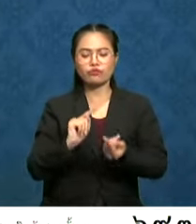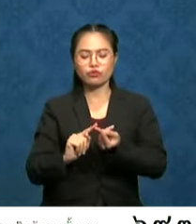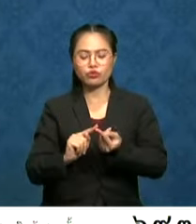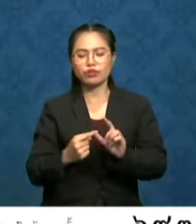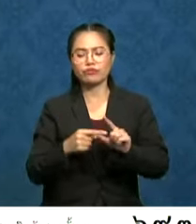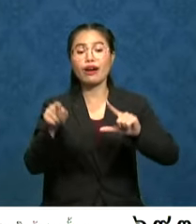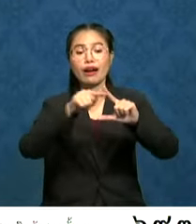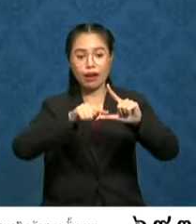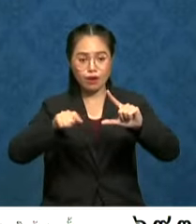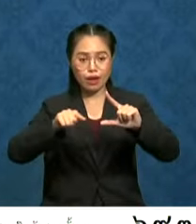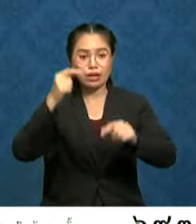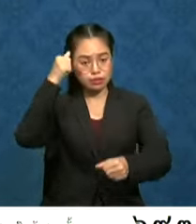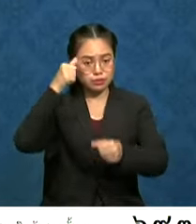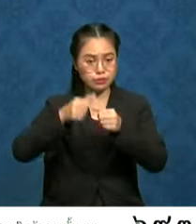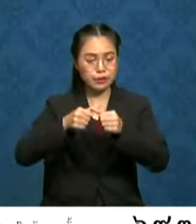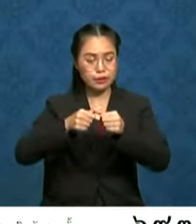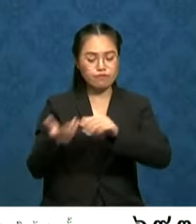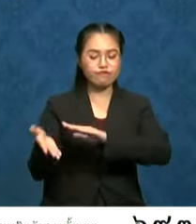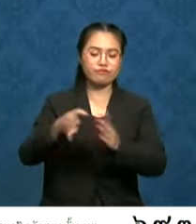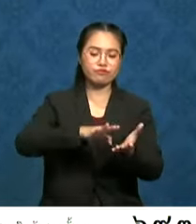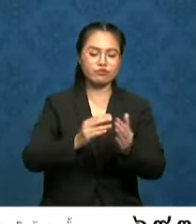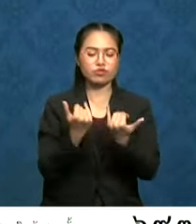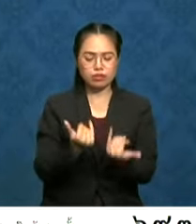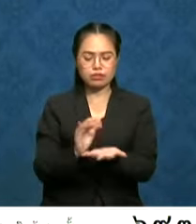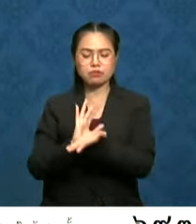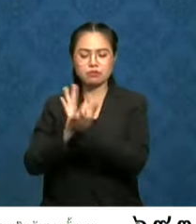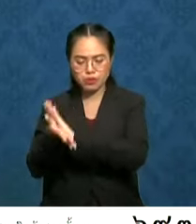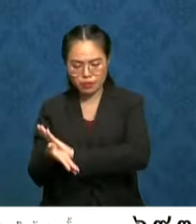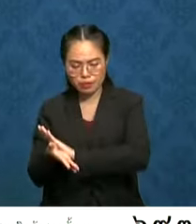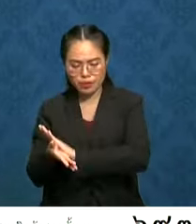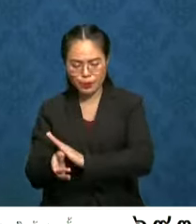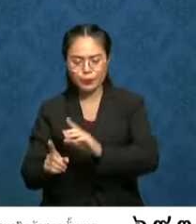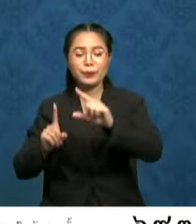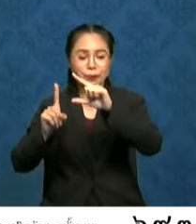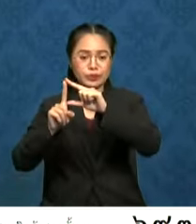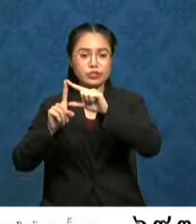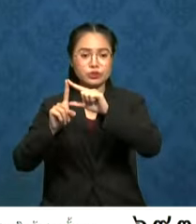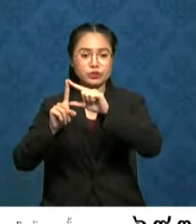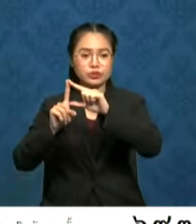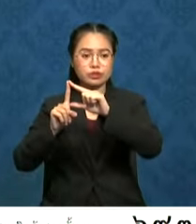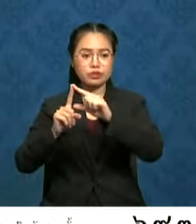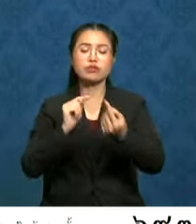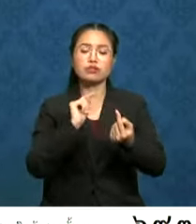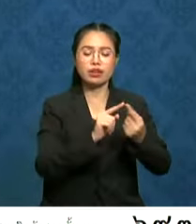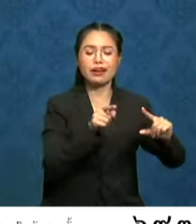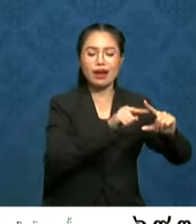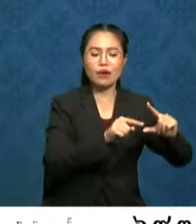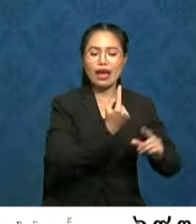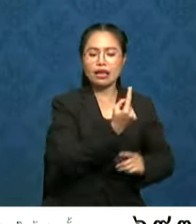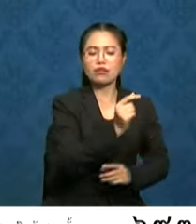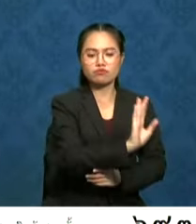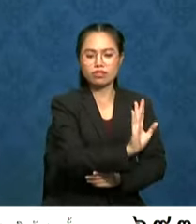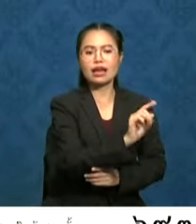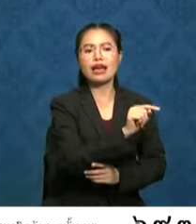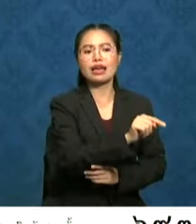ไกลที่วันนี้กลายมาเป็นพรรคประชาชนทุกท่านครับเรื่องนี้ไม่ใช่พรรคก้าวไกเท่านั้นที่ตกเป็นเหยื่อ